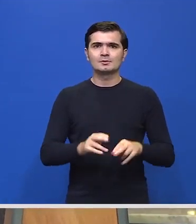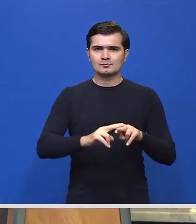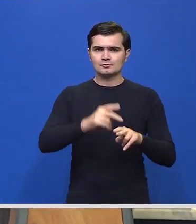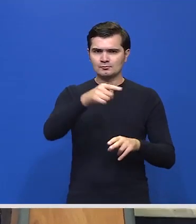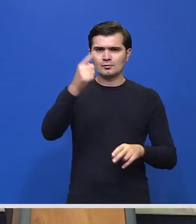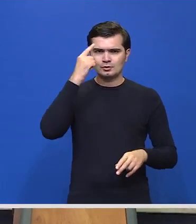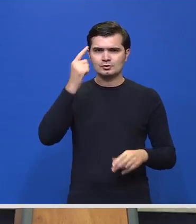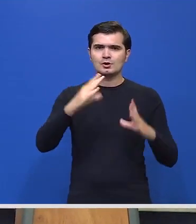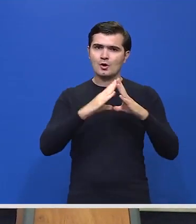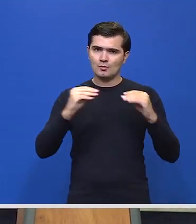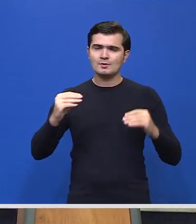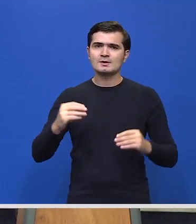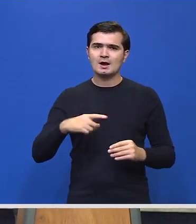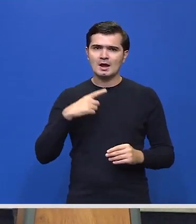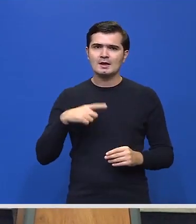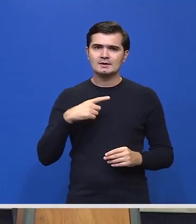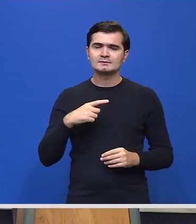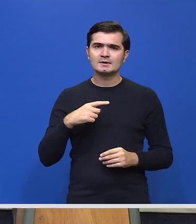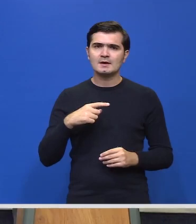știți, România este totuși în